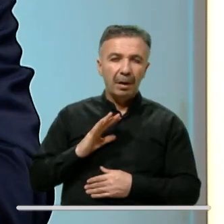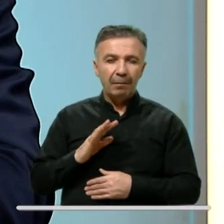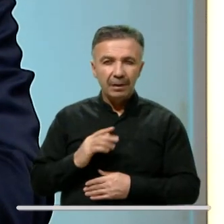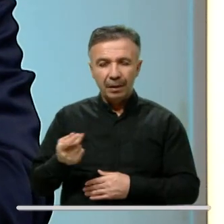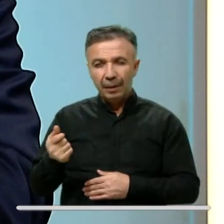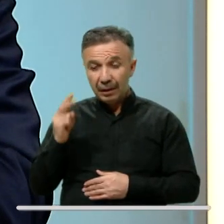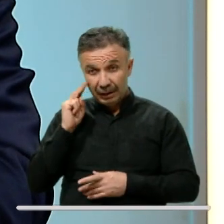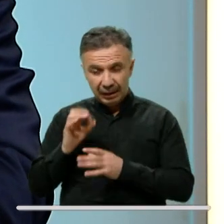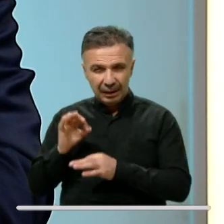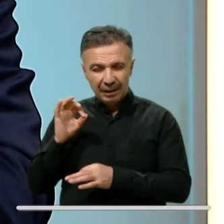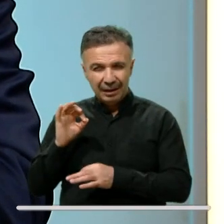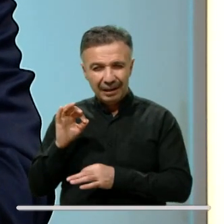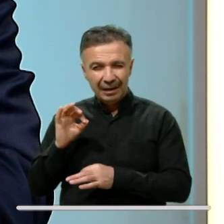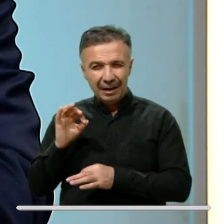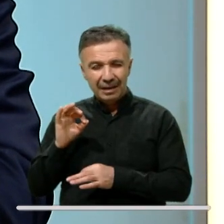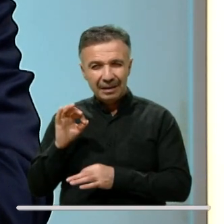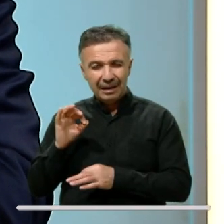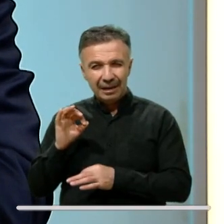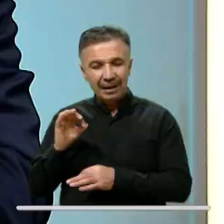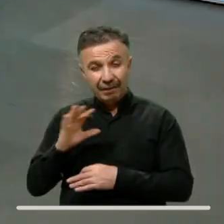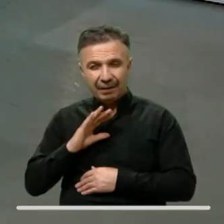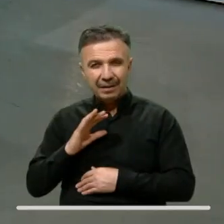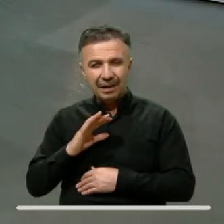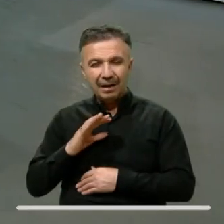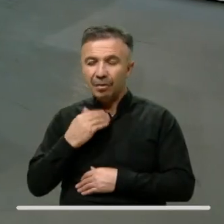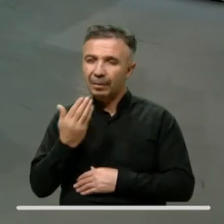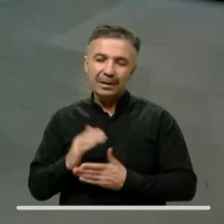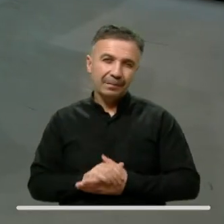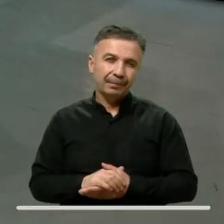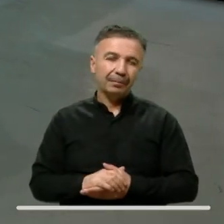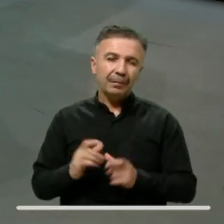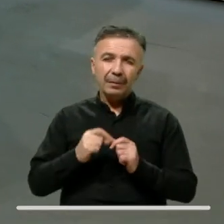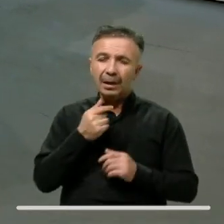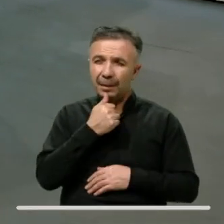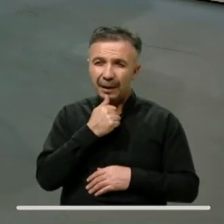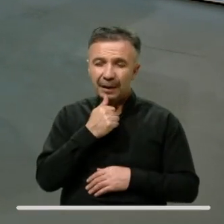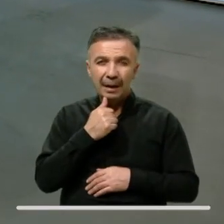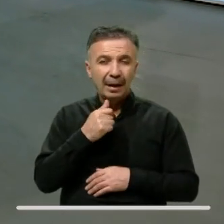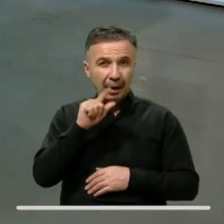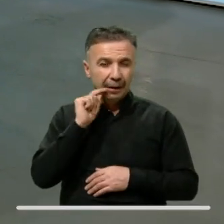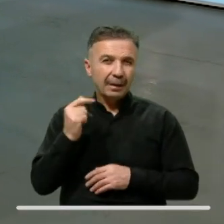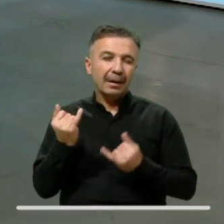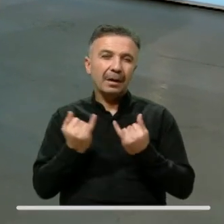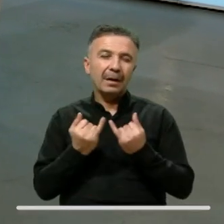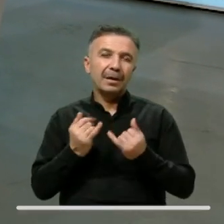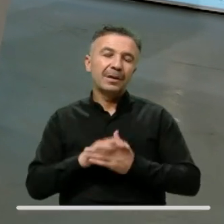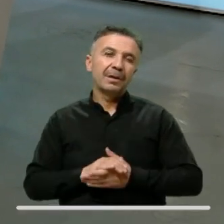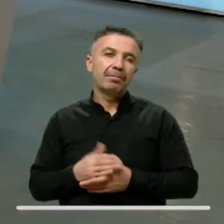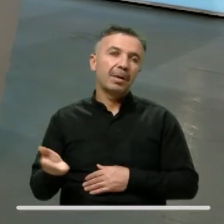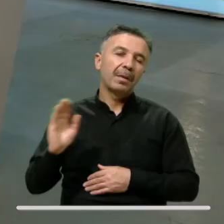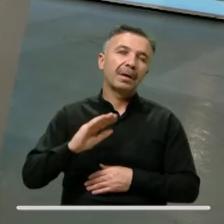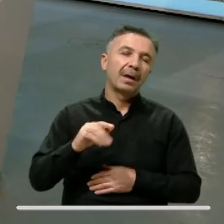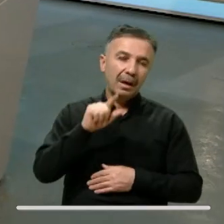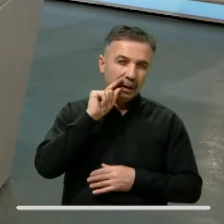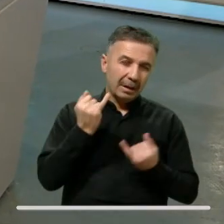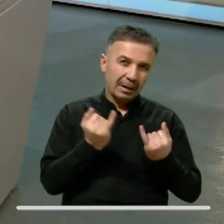o yüzden caiz değildir demişler. Eyvallah hocam. Peki. Bilal Bey, erkek kardeşin bir diğer erkek kardeşine veya